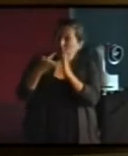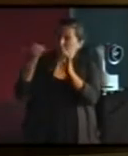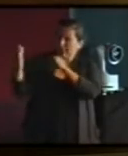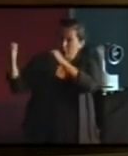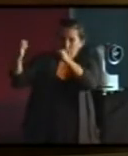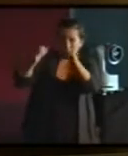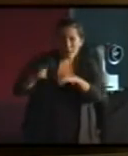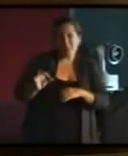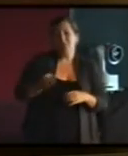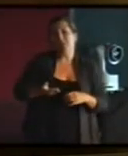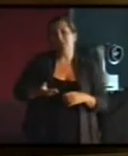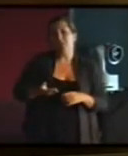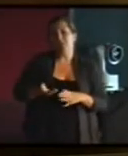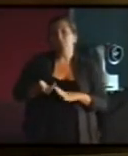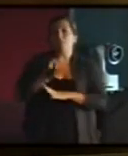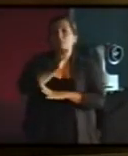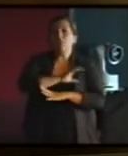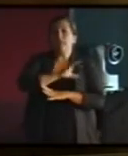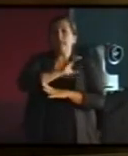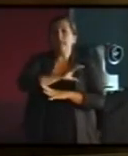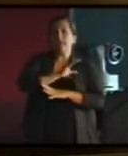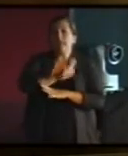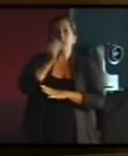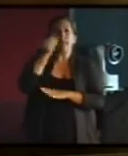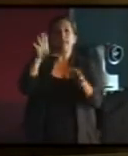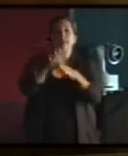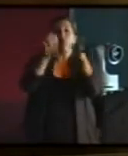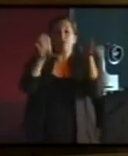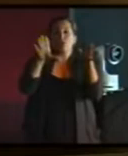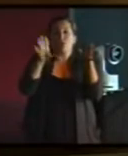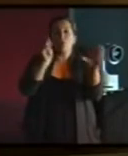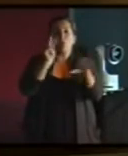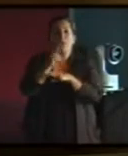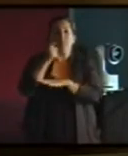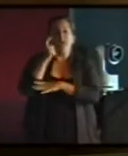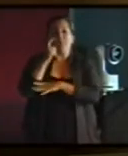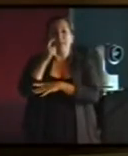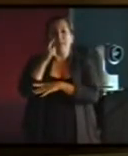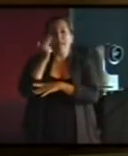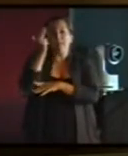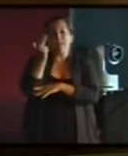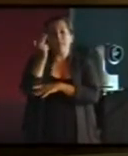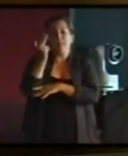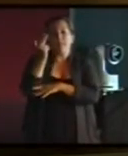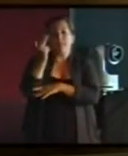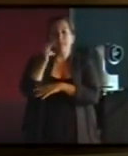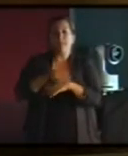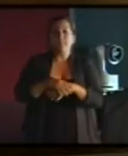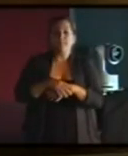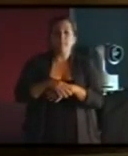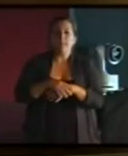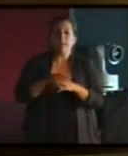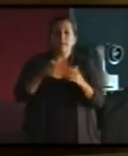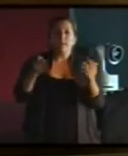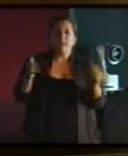de, si on regarde un peu, je vais commencer un peu à la commenter, après on arrivera là-dessus.